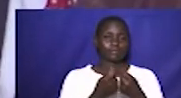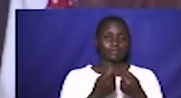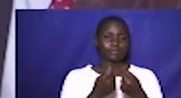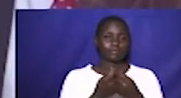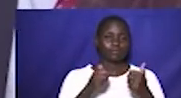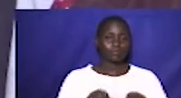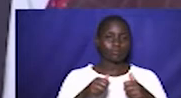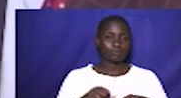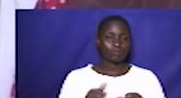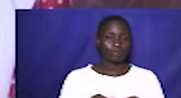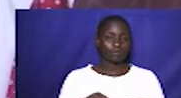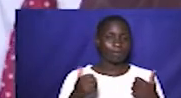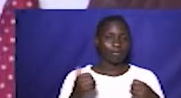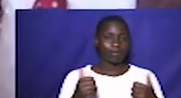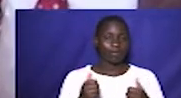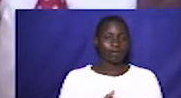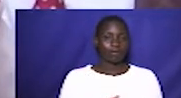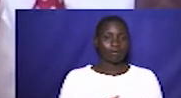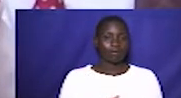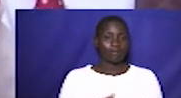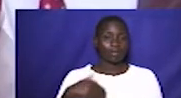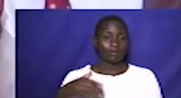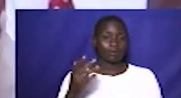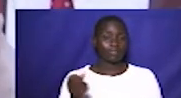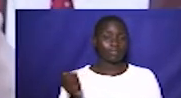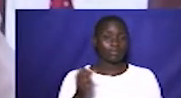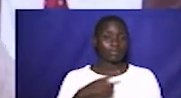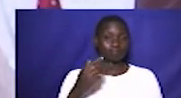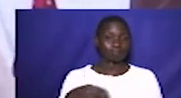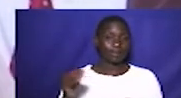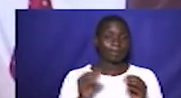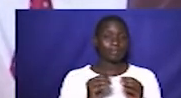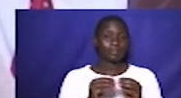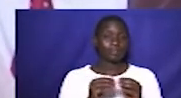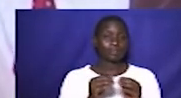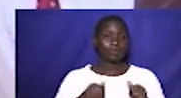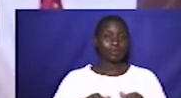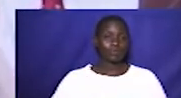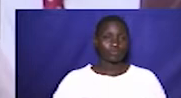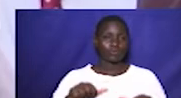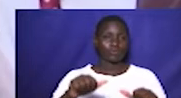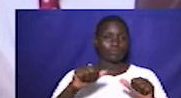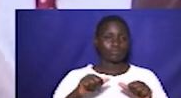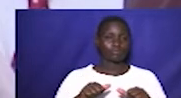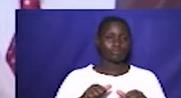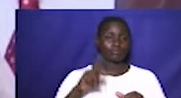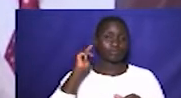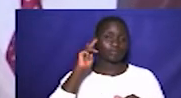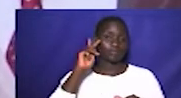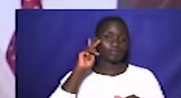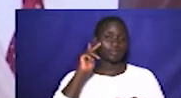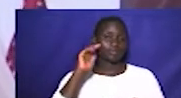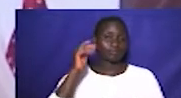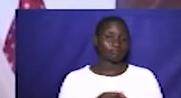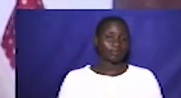bora siku baada ya siku. Mkutano hii itaendelea katika wilaya hii ya Kisi Central